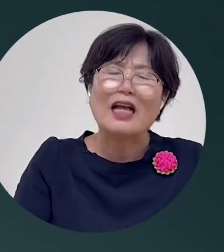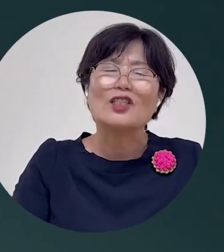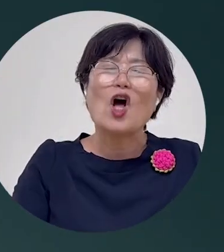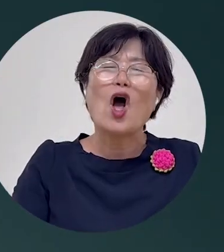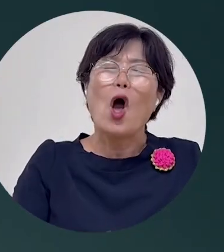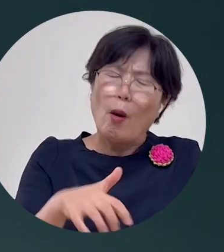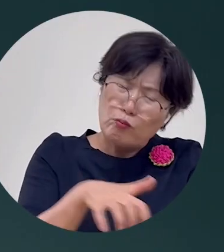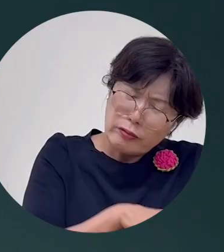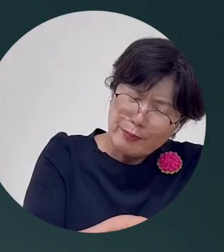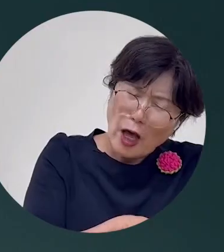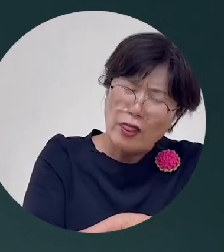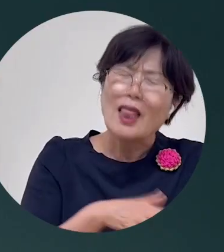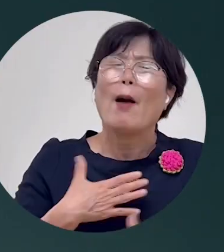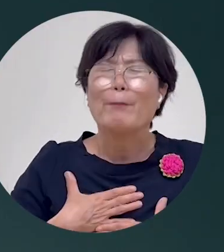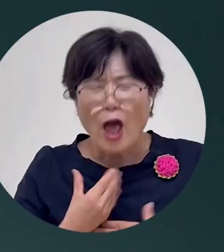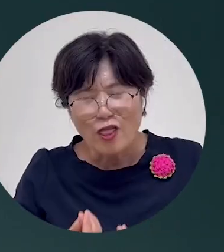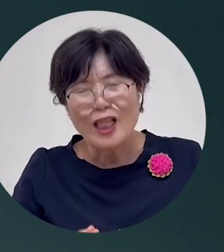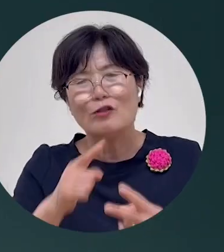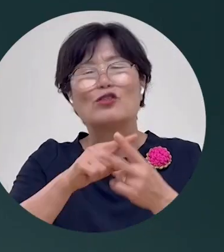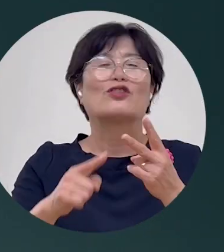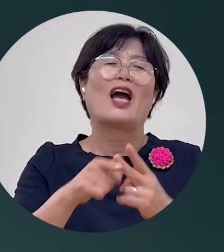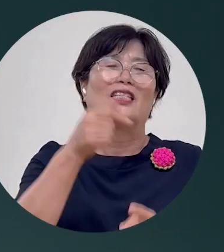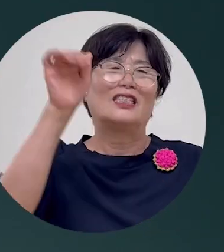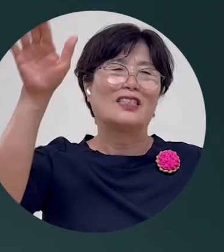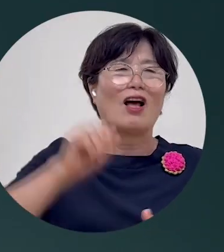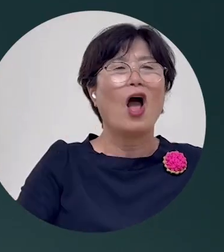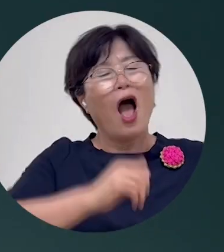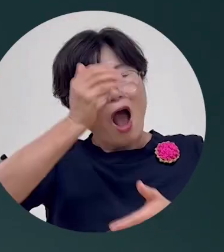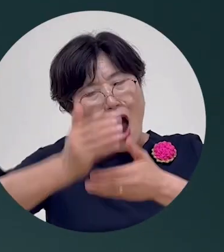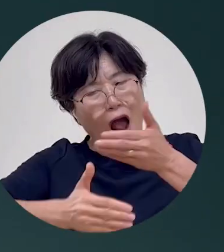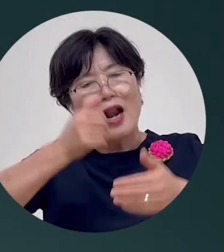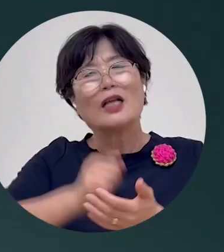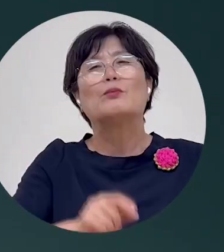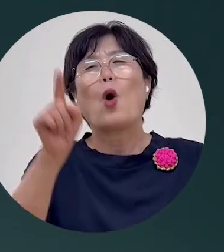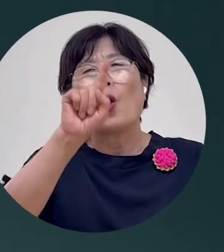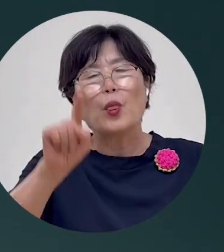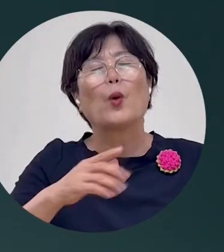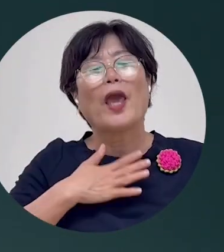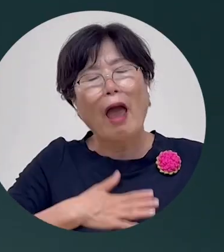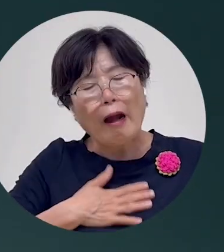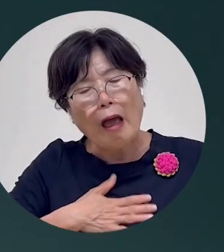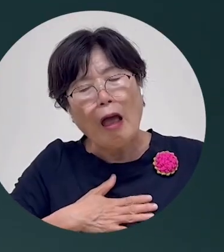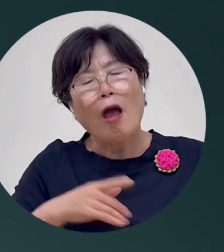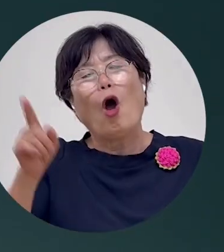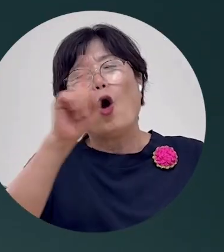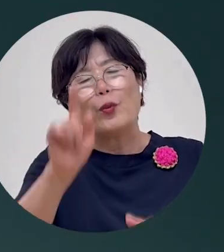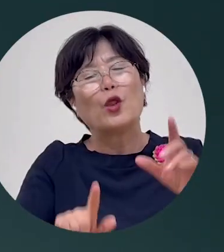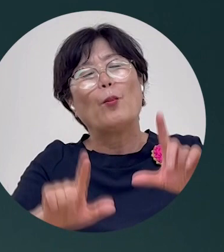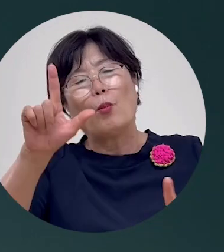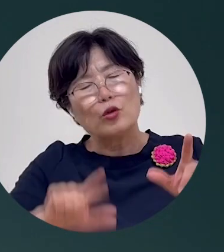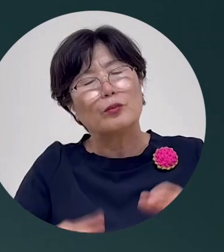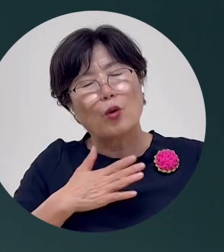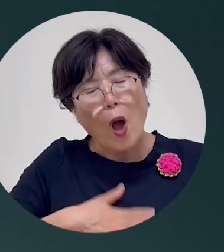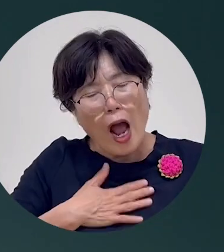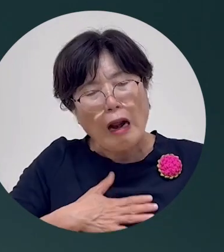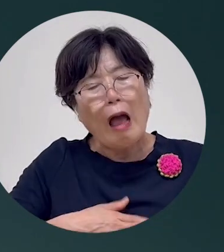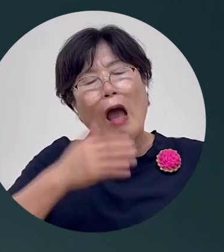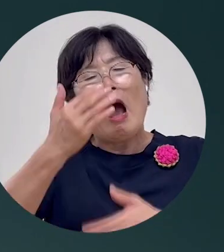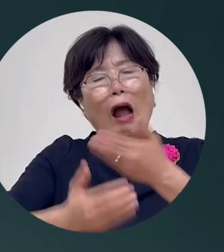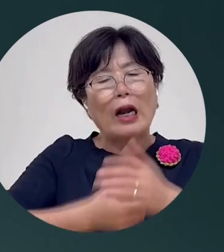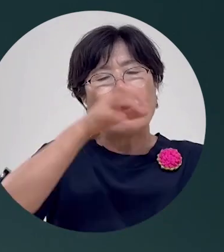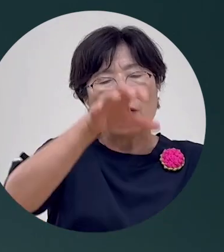있습니다. 여러분 잘 생각해 보세요. 하나님을 어떻게 아느냐에 따라서 하나님 앞에 있는 것이